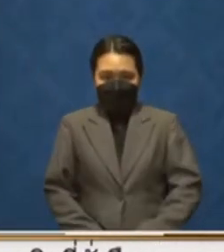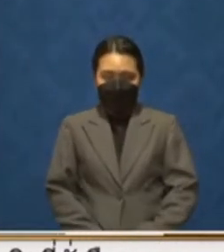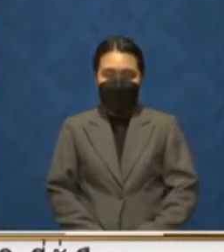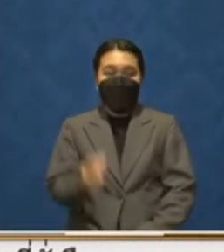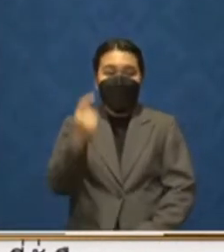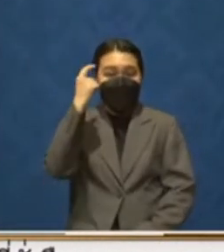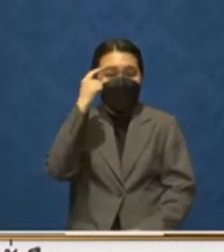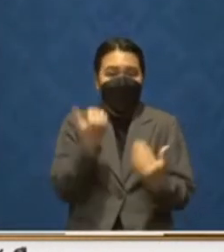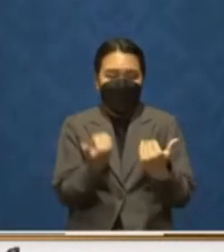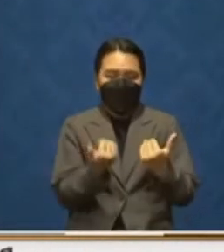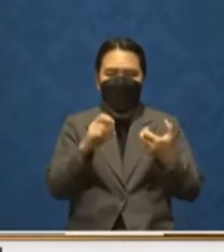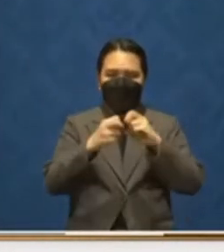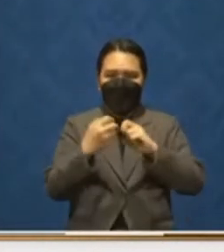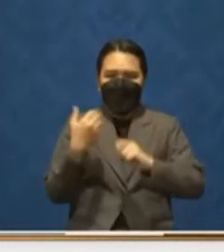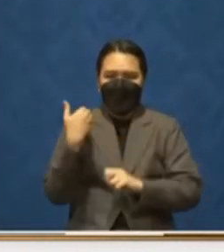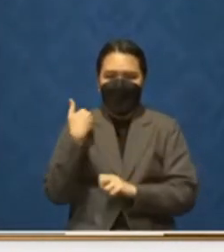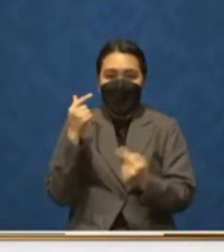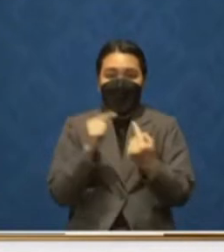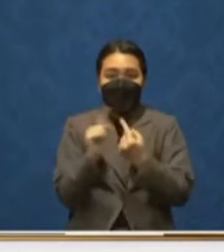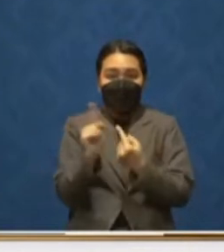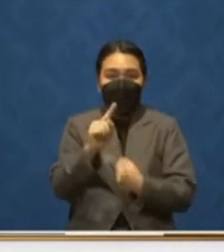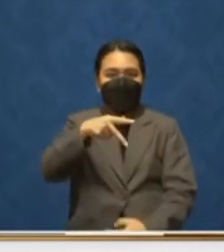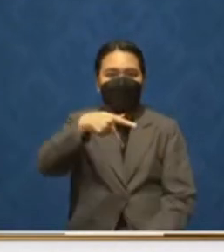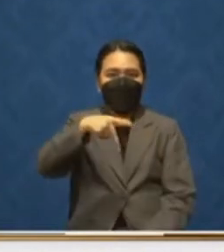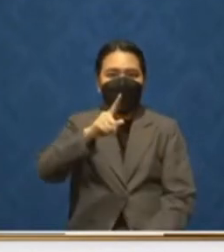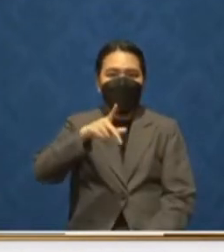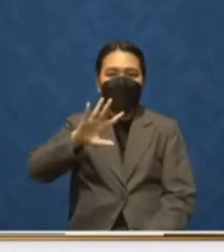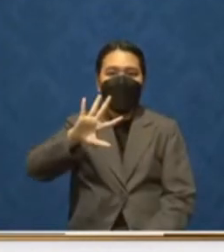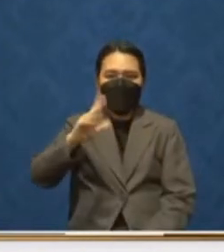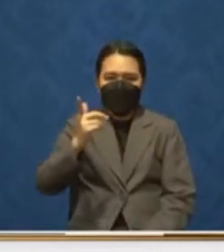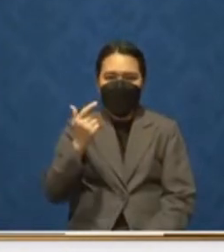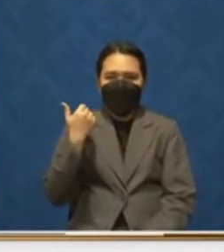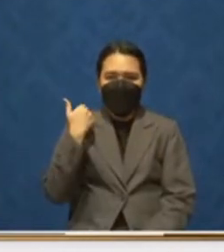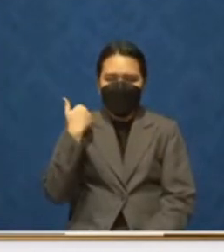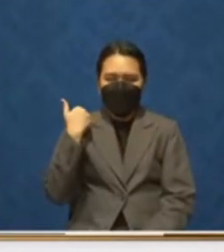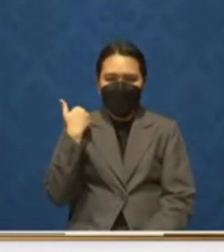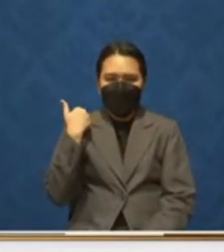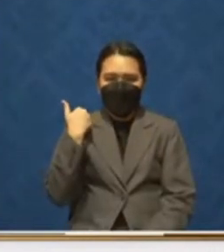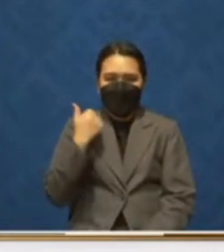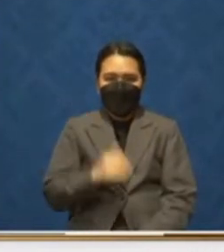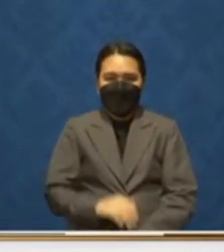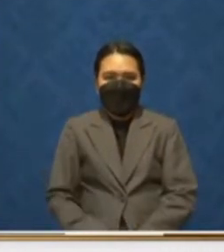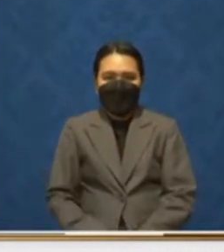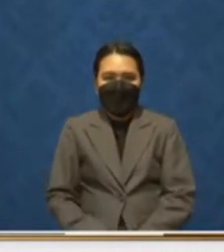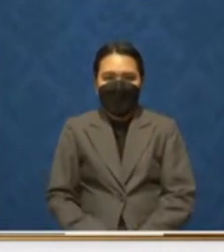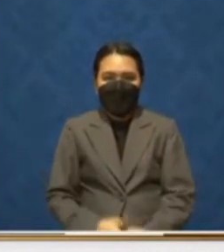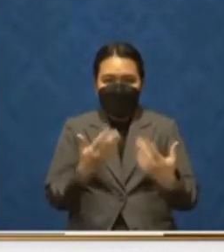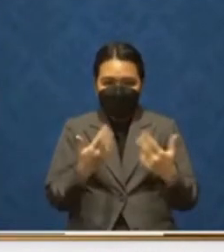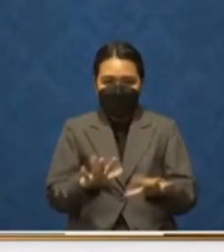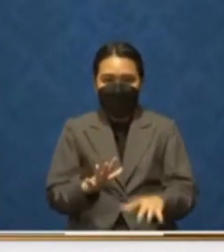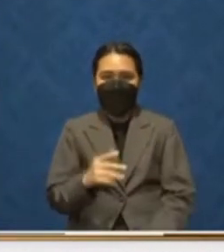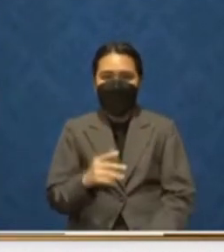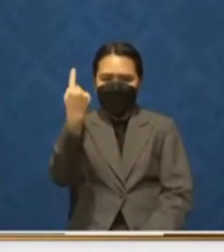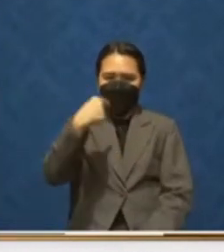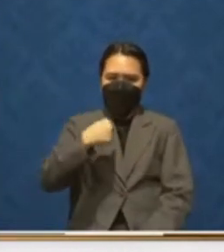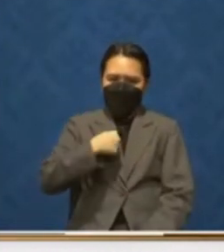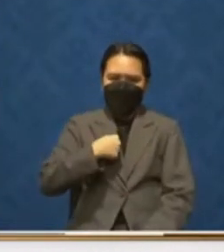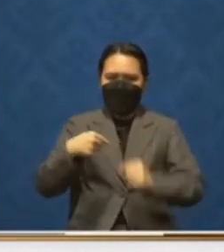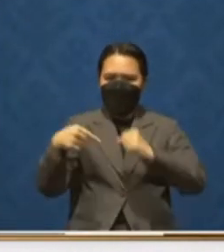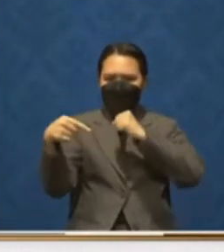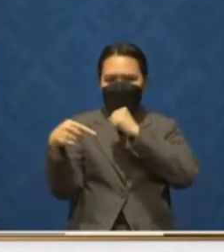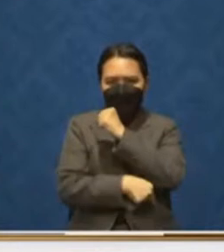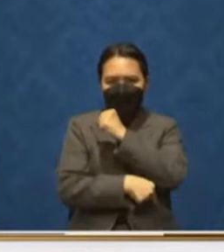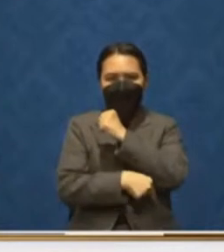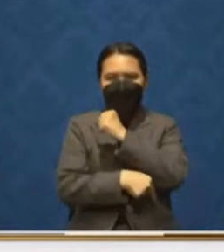มีข้างที่ปปชาโดยสารก็มีหลายเรื่องด้วยกันนะครับคือท่านว่าผมไม่ทุจริตนะ